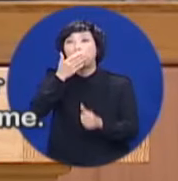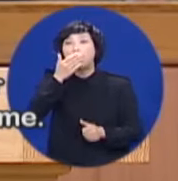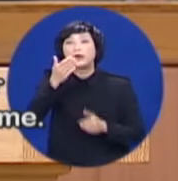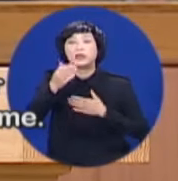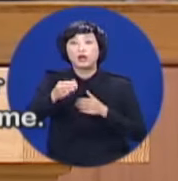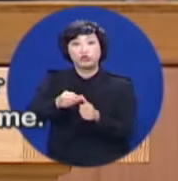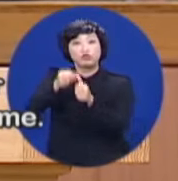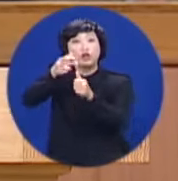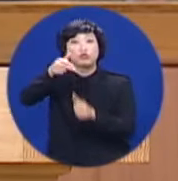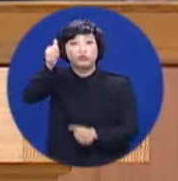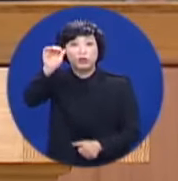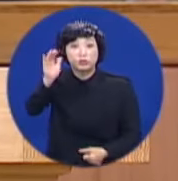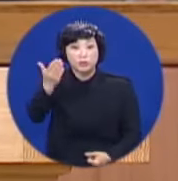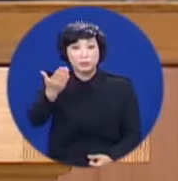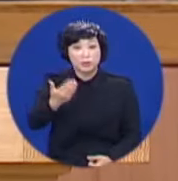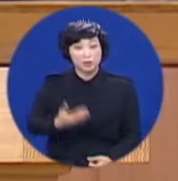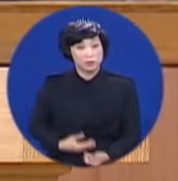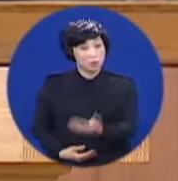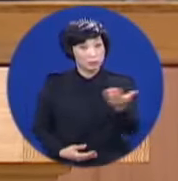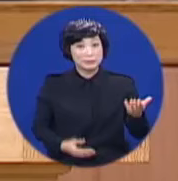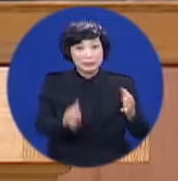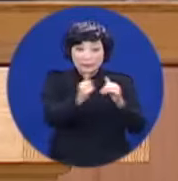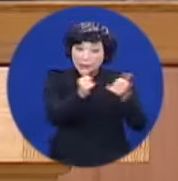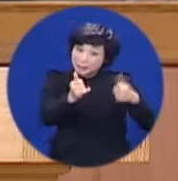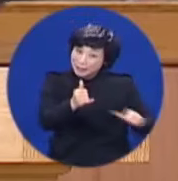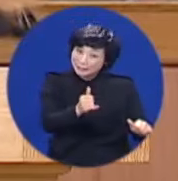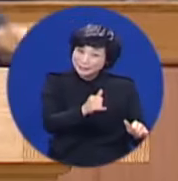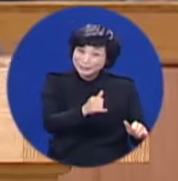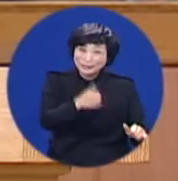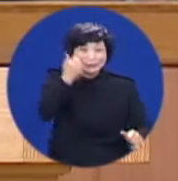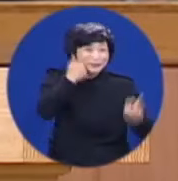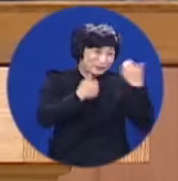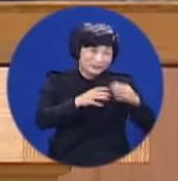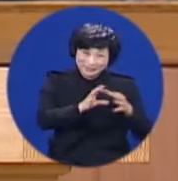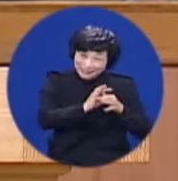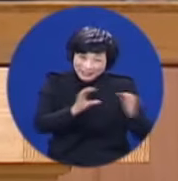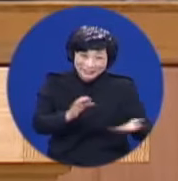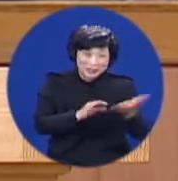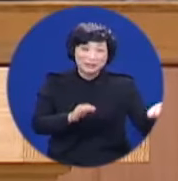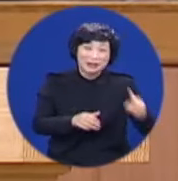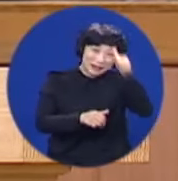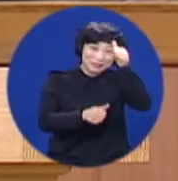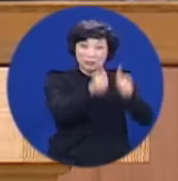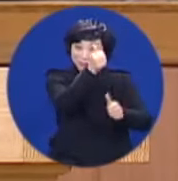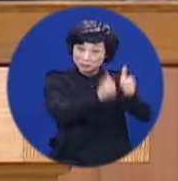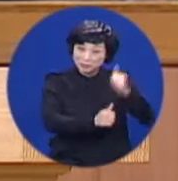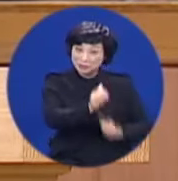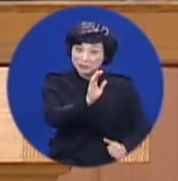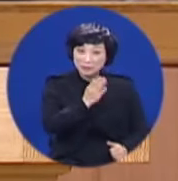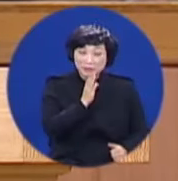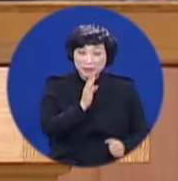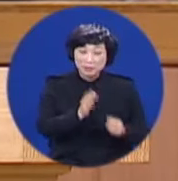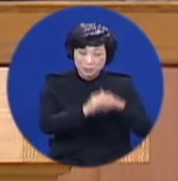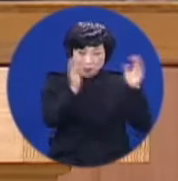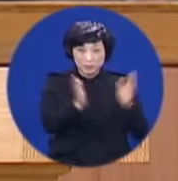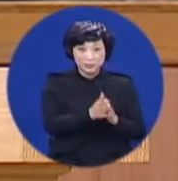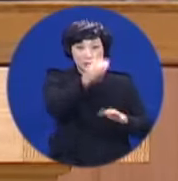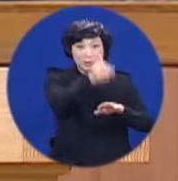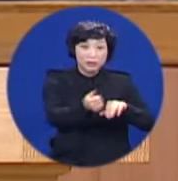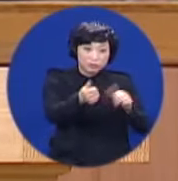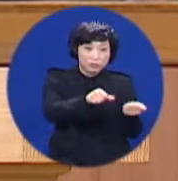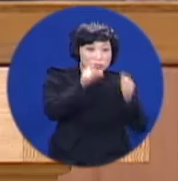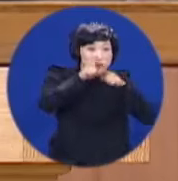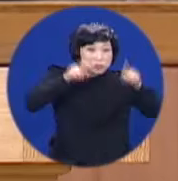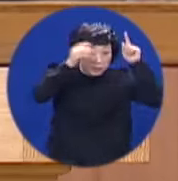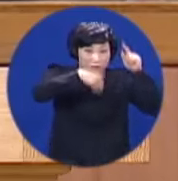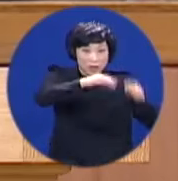구세주지. 이 사람의 아들은 누구를 막노로 가 아담의 후예로서 다 죽어서 지옥 갈